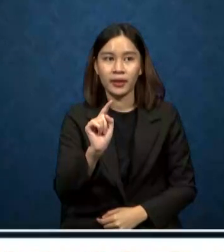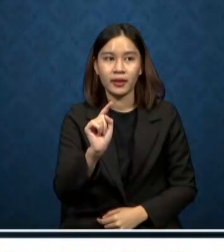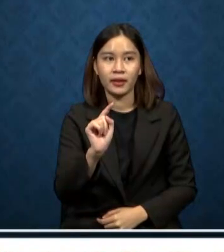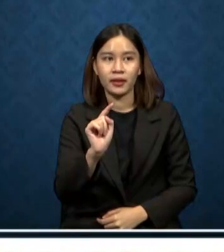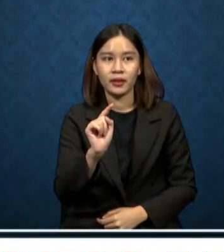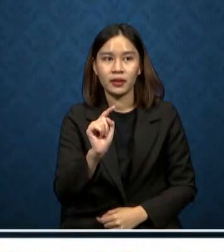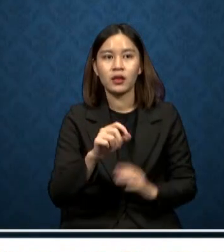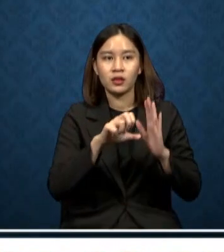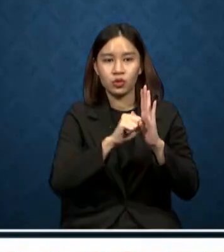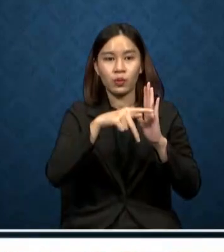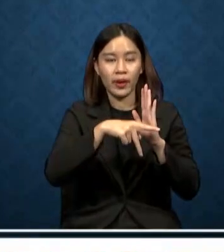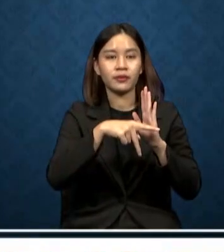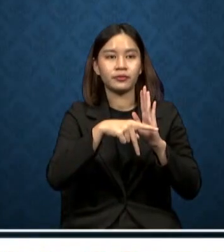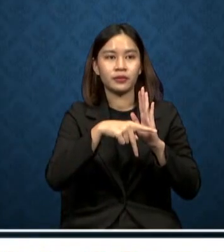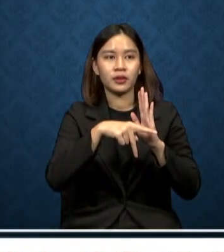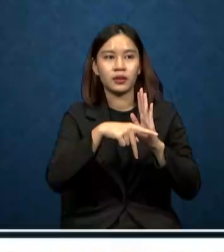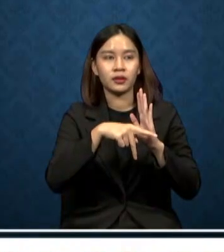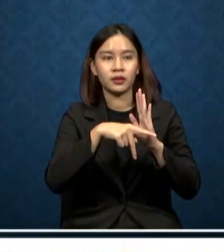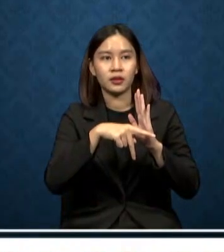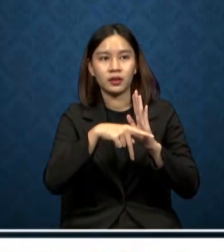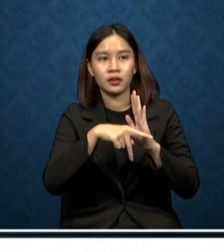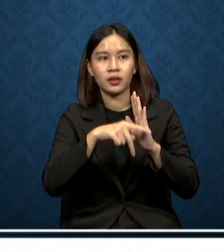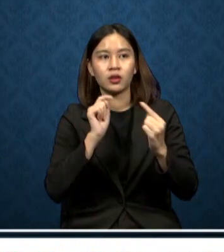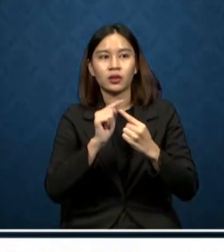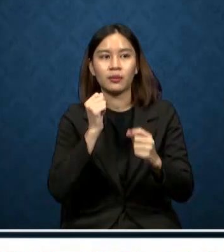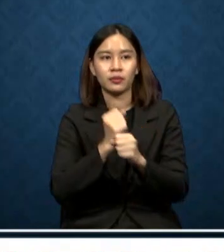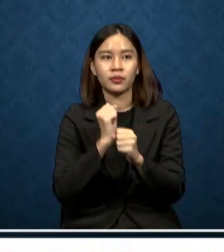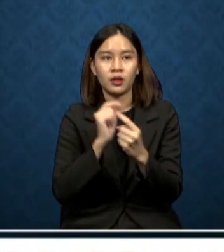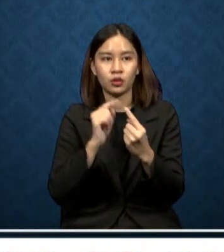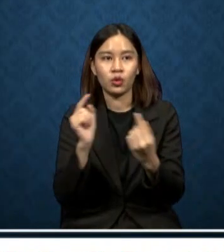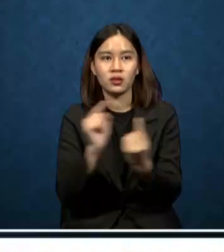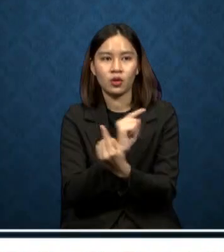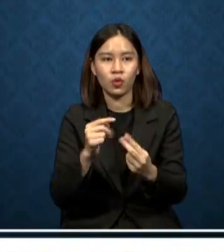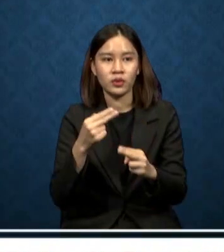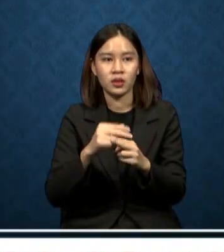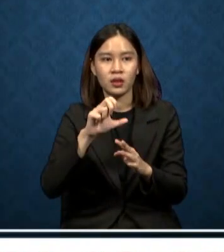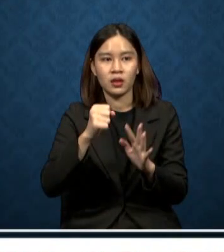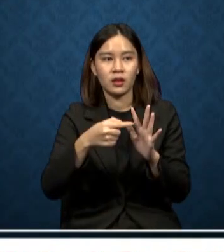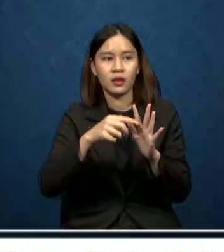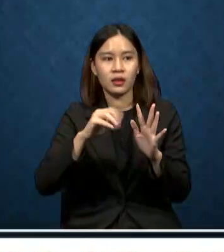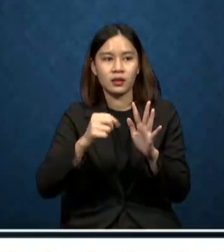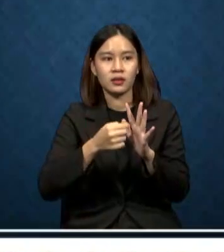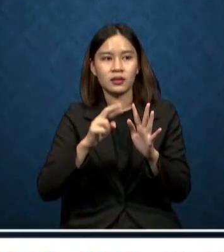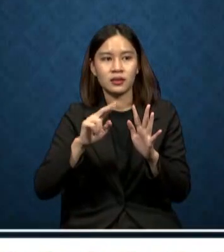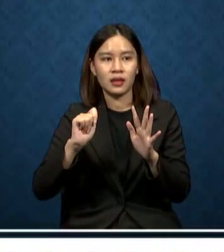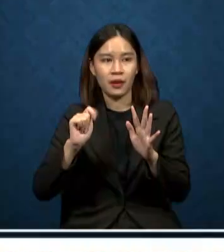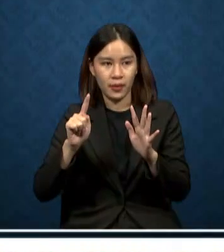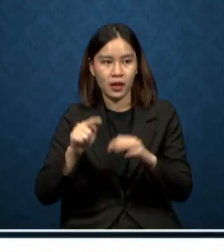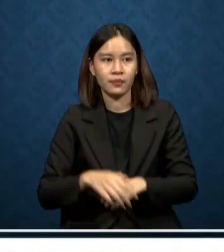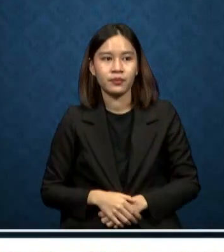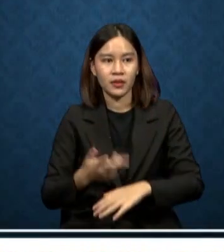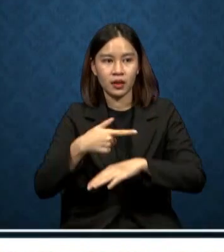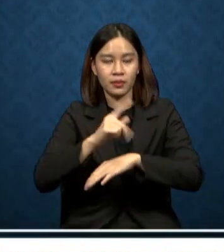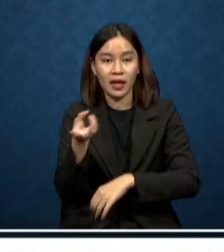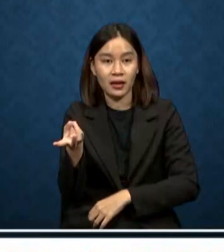ษาพขีสุพับุรี วิธาเกศเพื่อสังคมไปเพะคสามารถหนูทอง ประชากลุมข้าวอินสี สีสุพัน